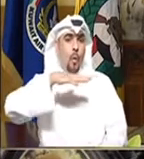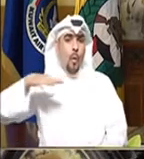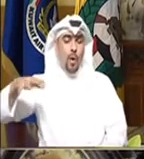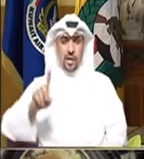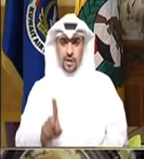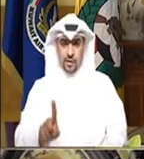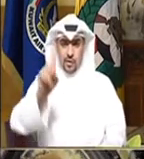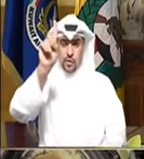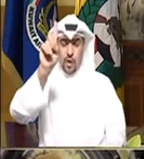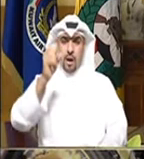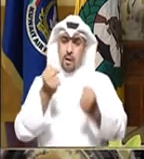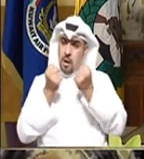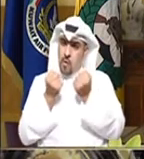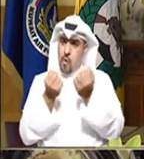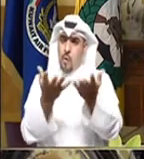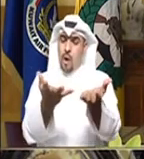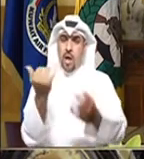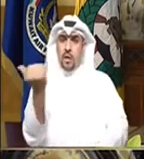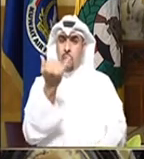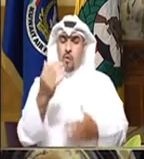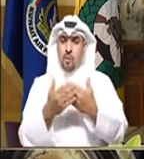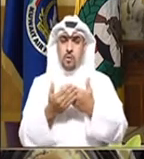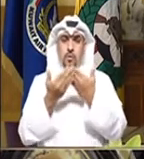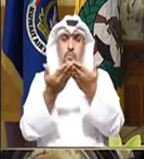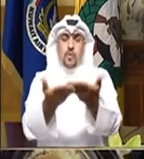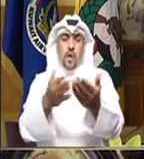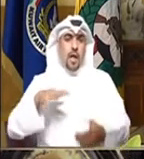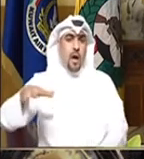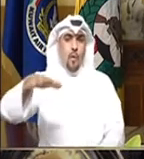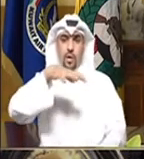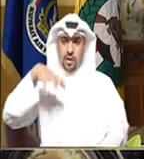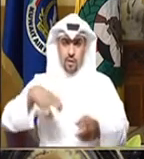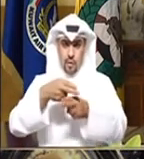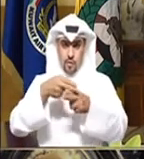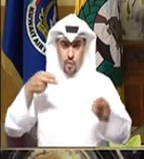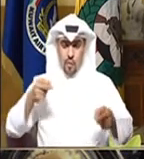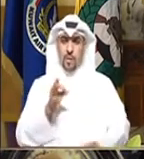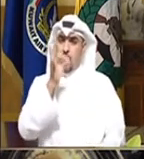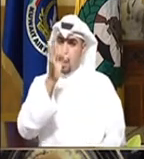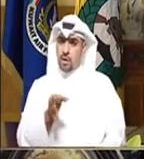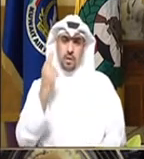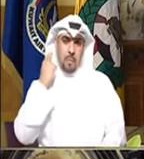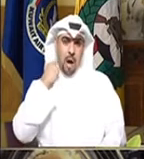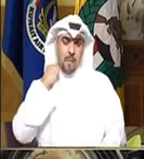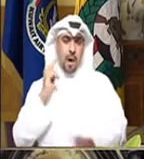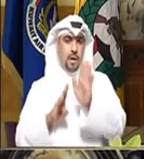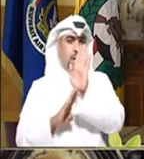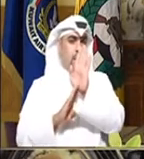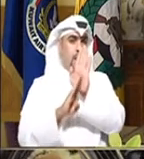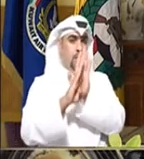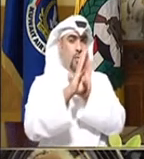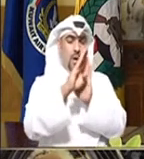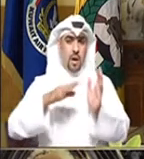لخدمته والعمل الدؤوب للرغي به وتقدمه بالتمسك بتعاليم